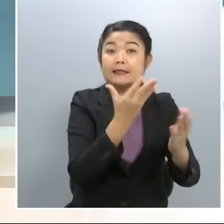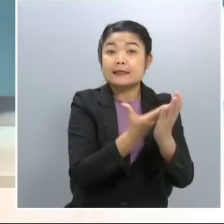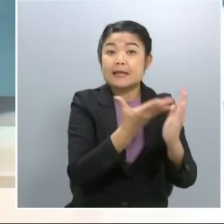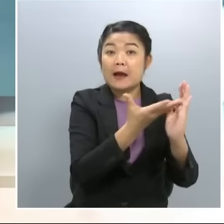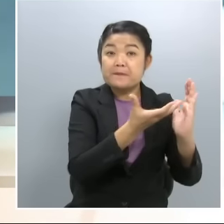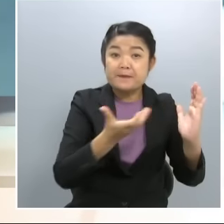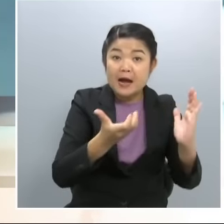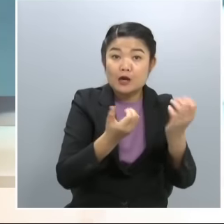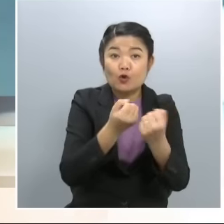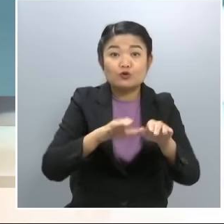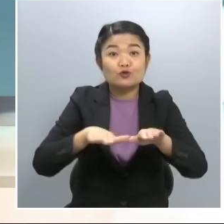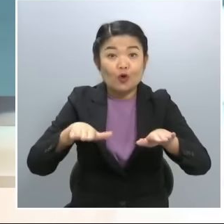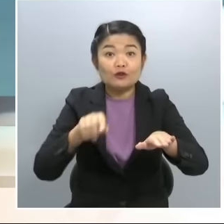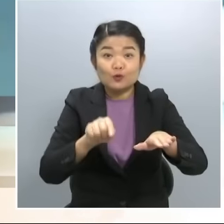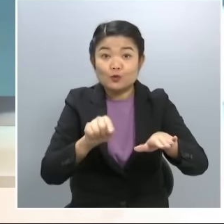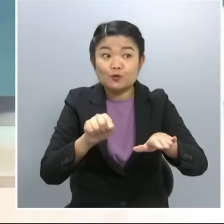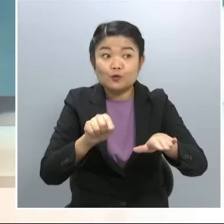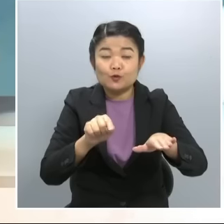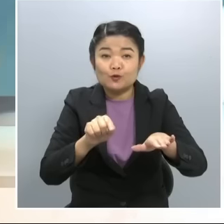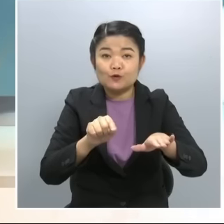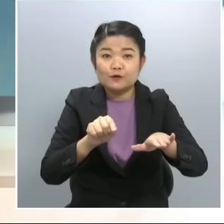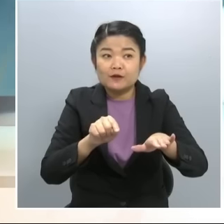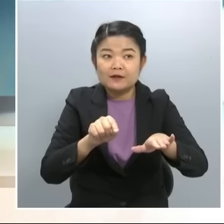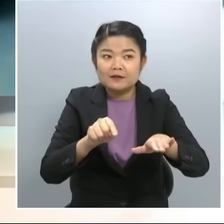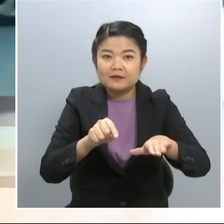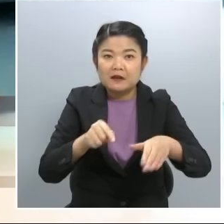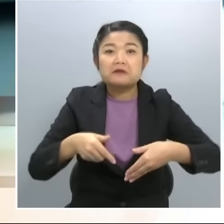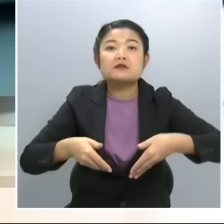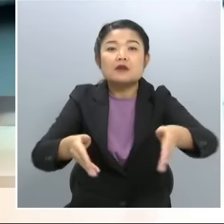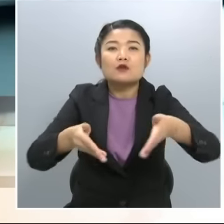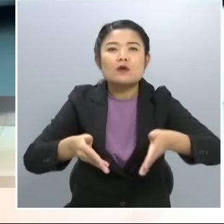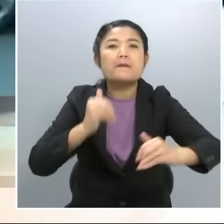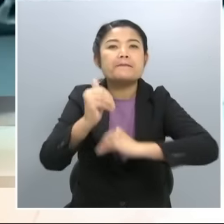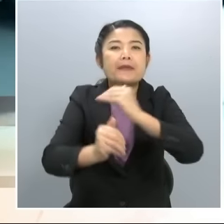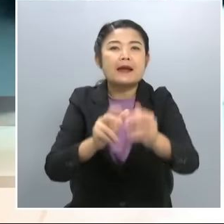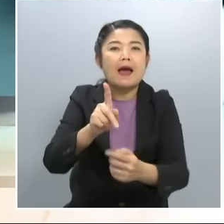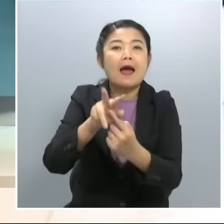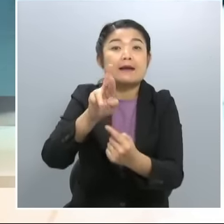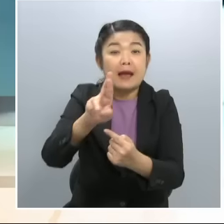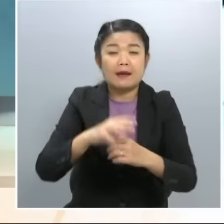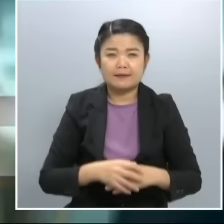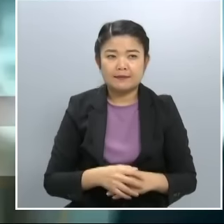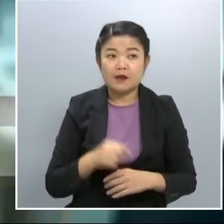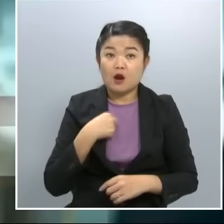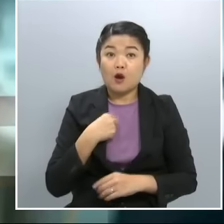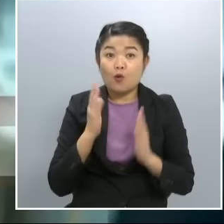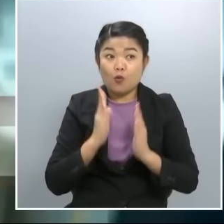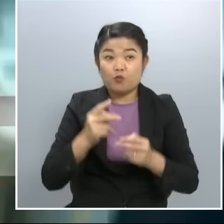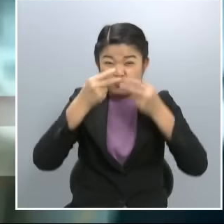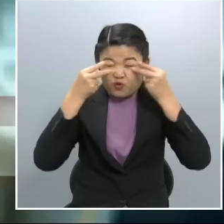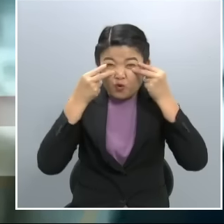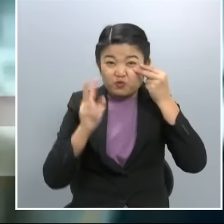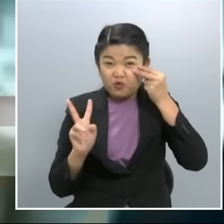จอดรถตรงแม็กแวลู่ที่ว่านี้ตรงแถวพัฒนาการประเวศแล้วคนไว้มา 2คนคนนึงขี่